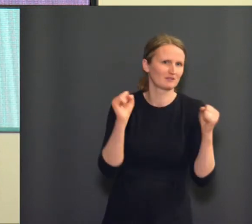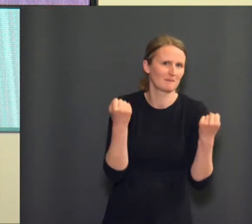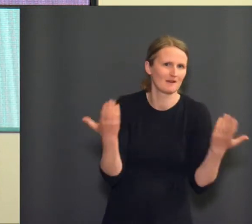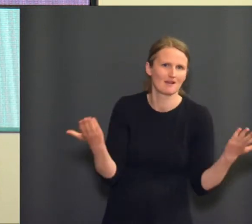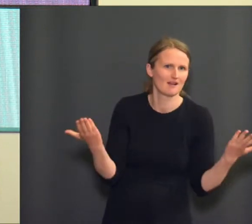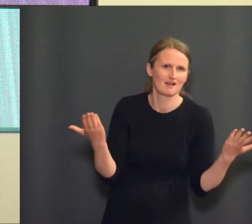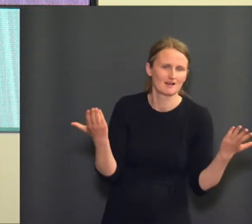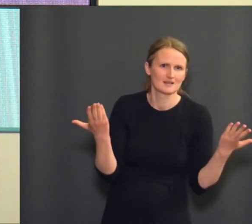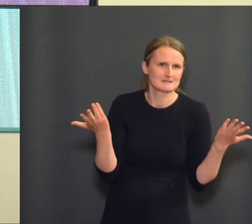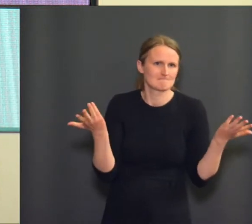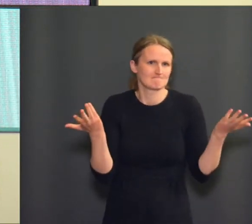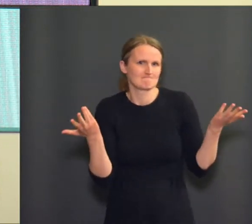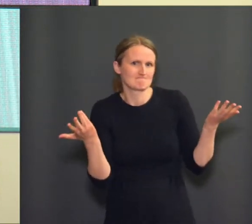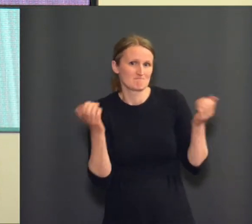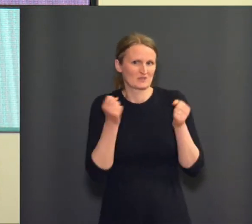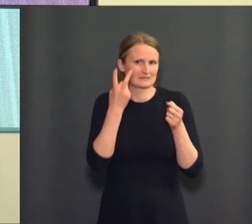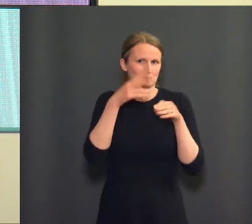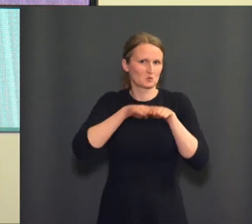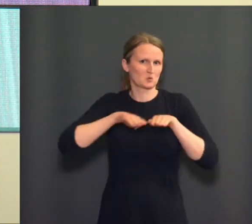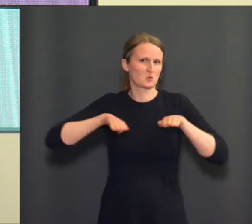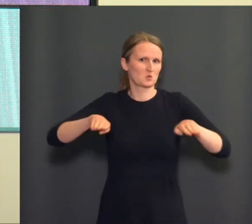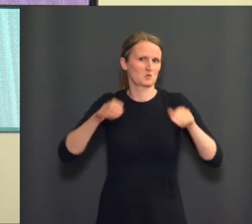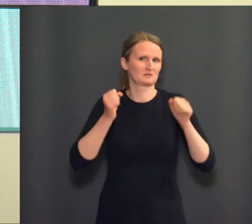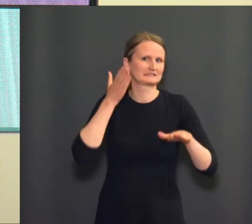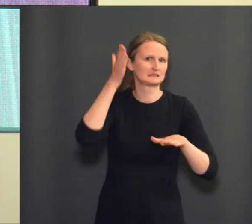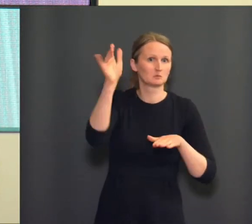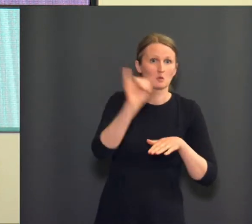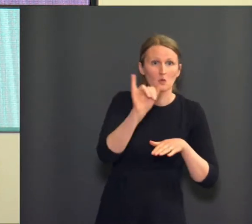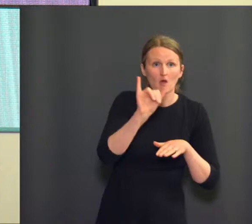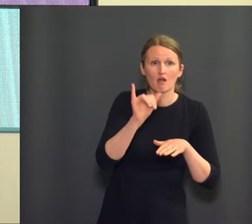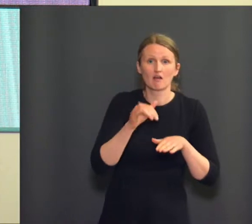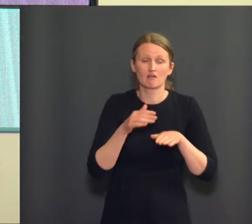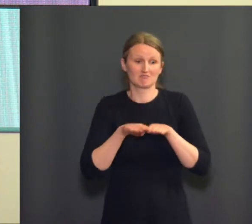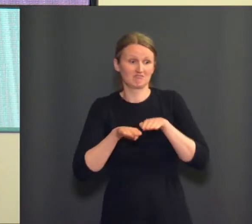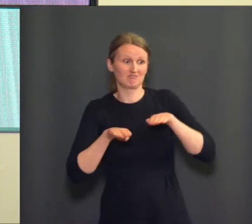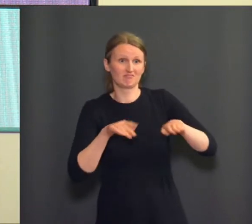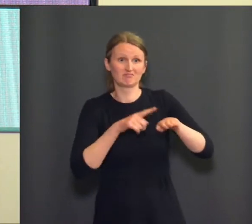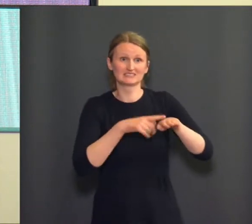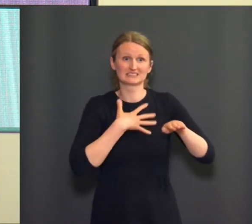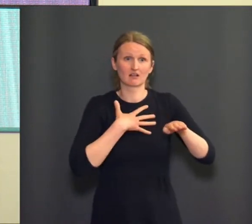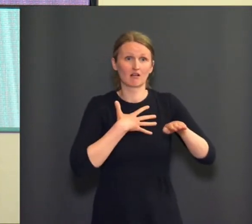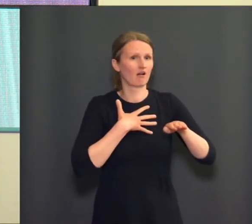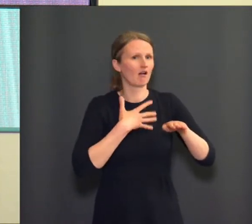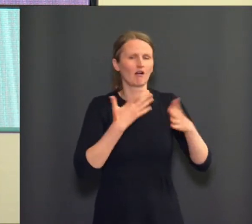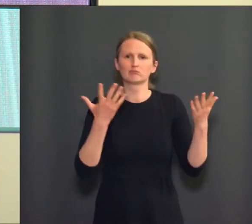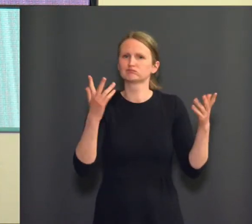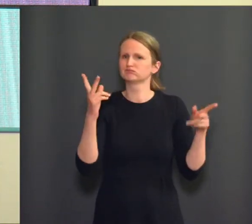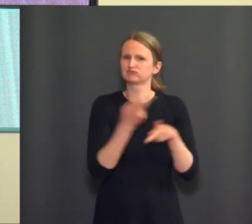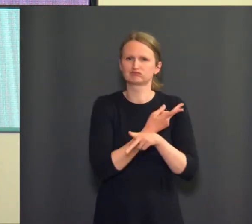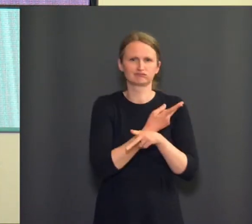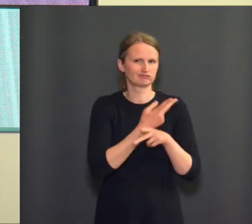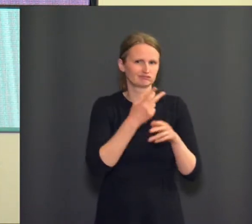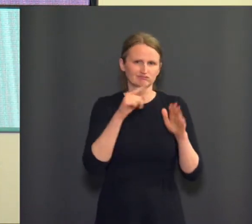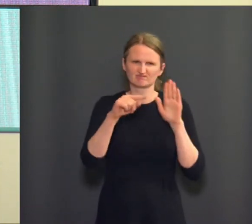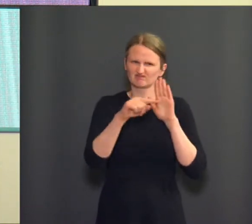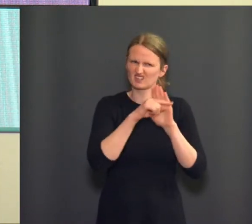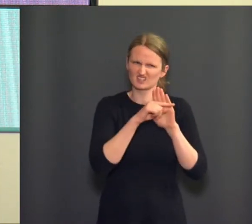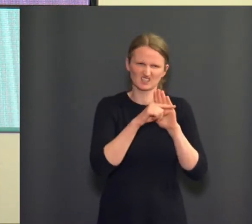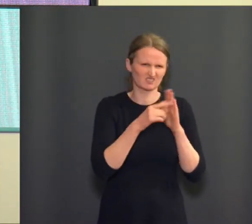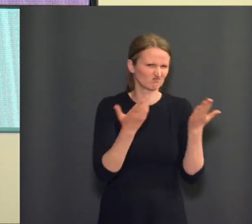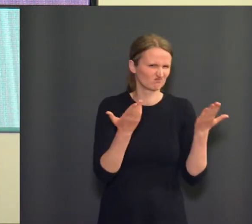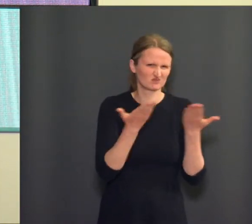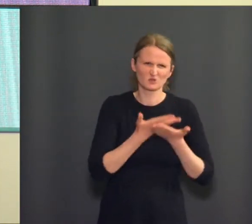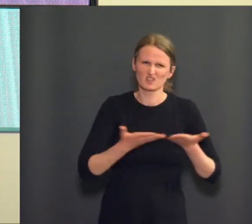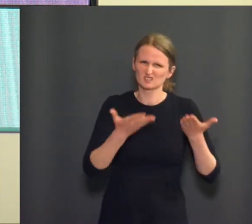avec deux directions potentielles. Une direction qui est plutôt pessimiste, qui ne va pas vers une réaugmentation et une quatrième vague,